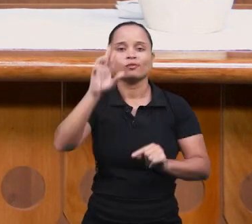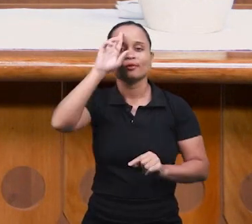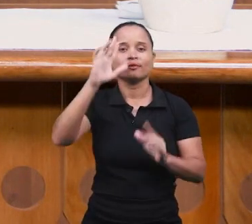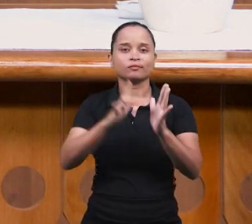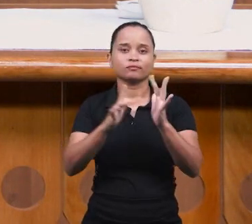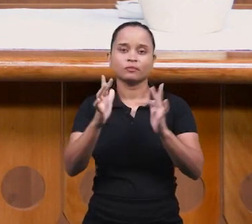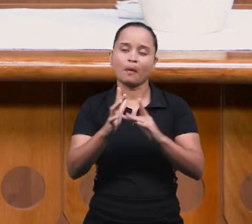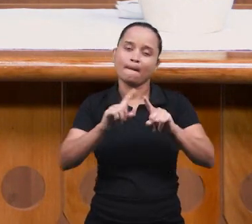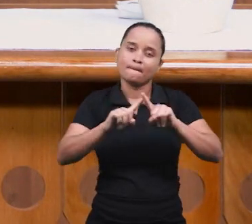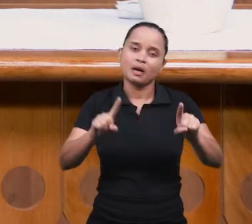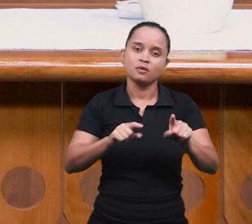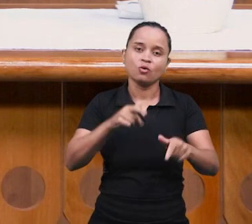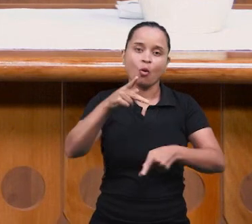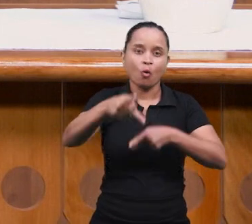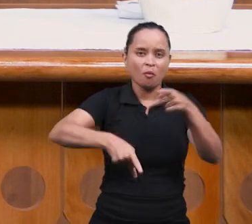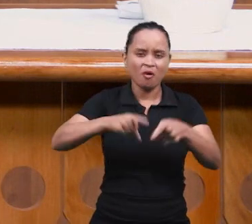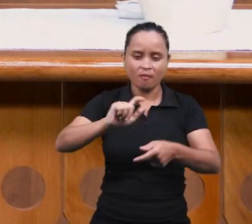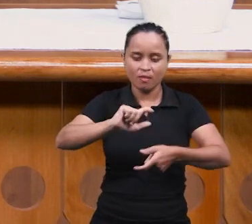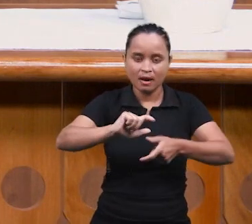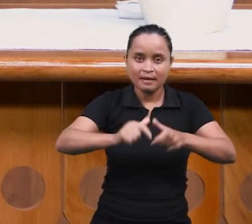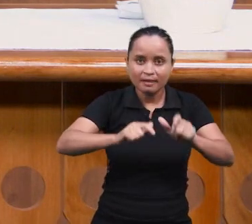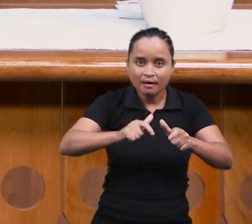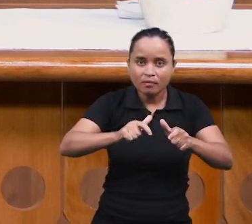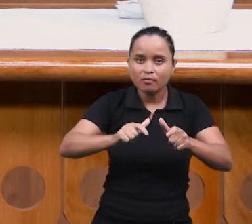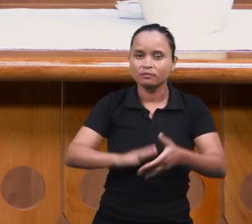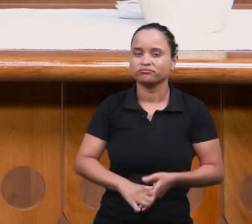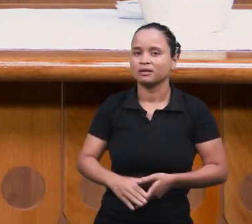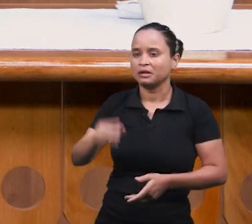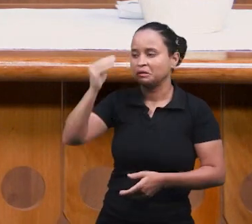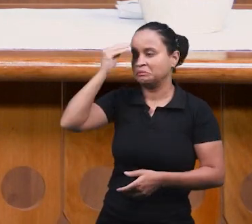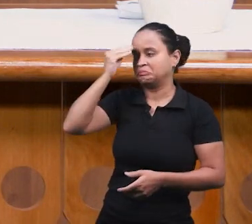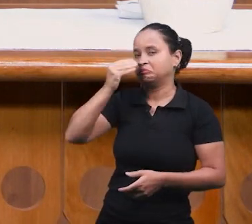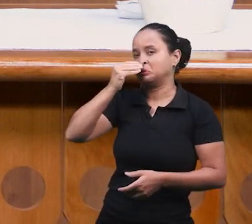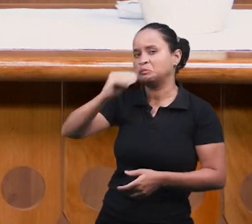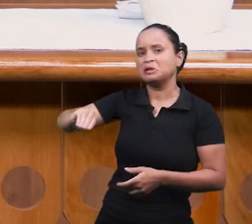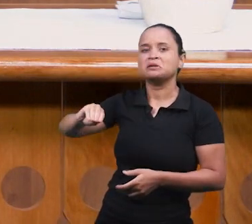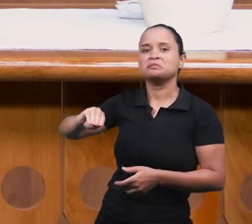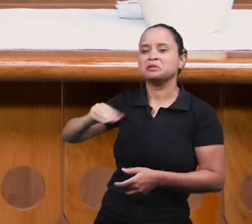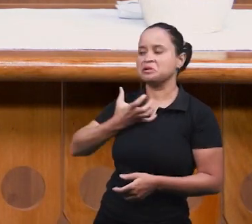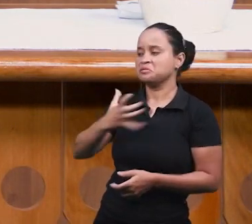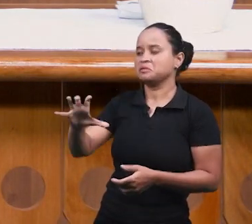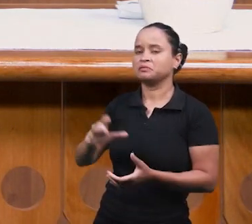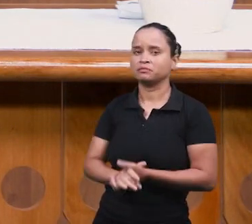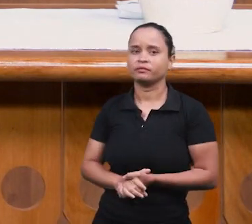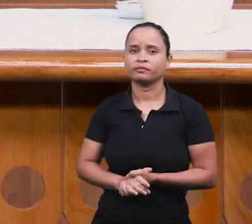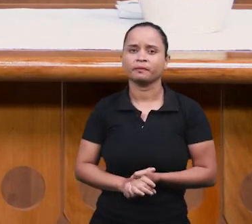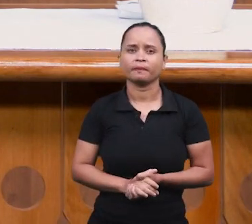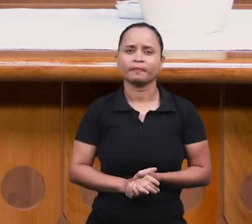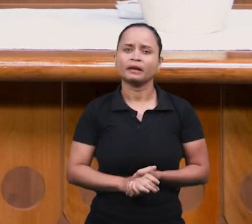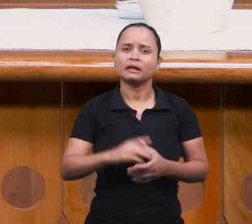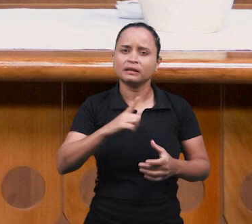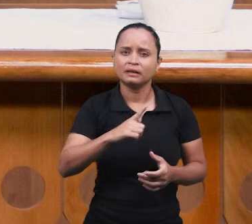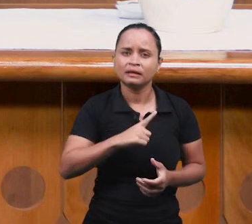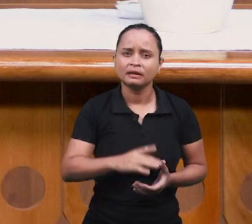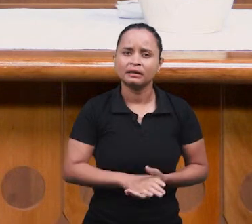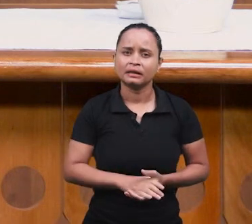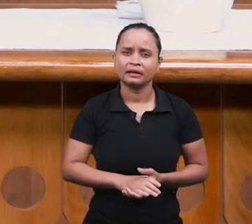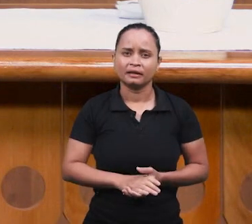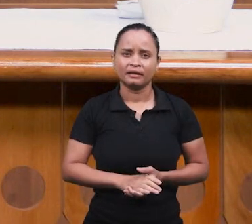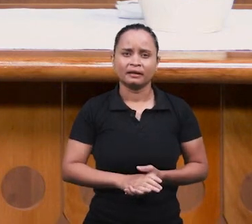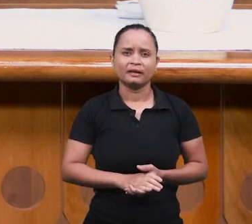d'Israël a rejeté cette parole. Tout ce que le Seigneur a écrit, la loi, les 10 commandements,